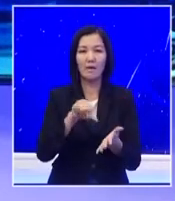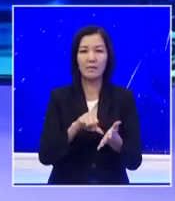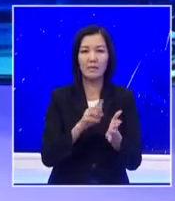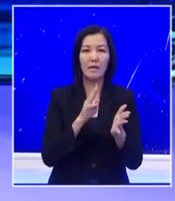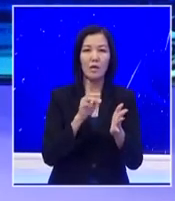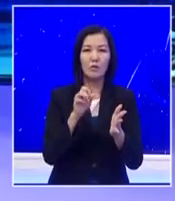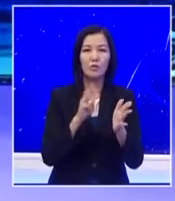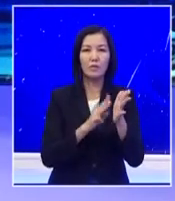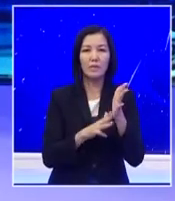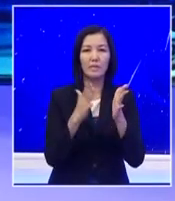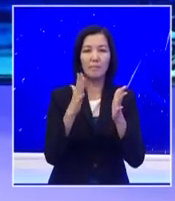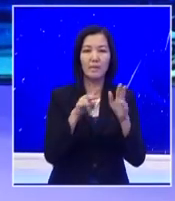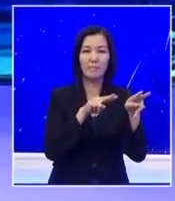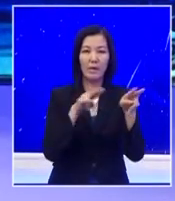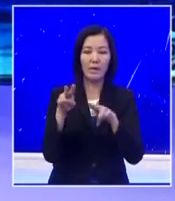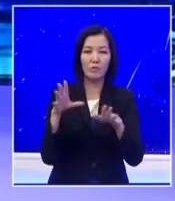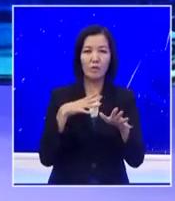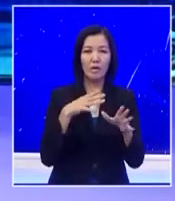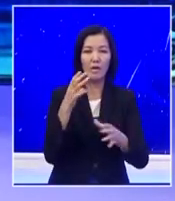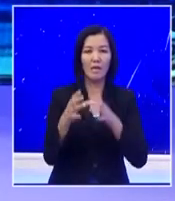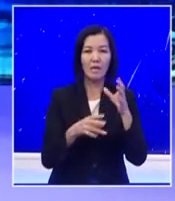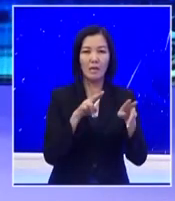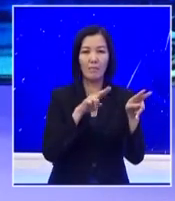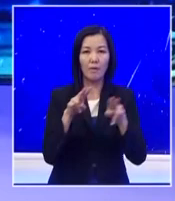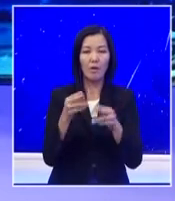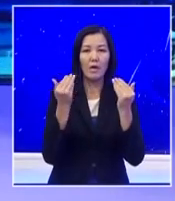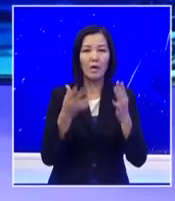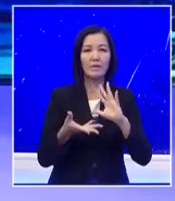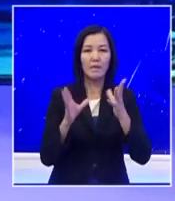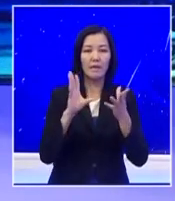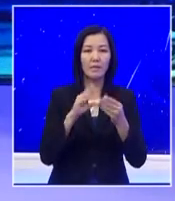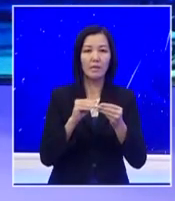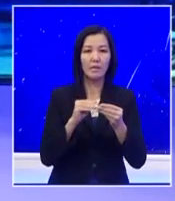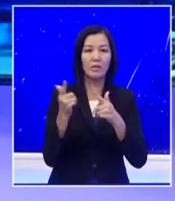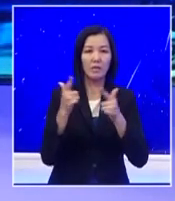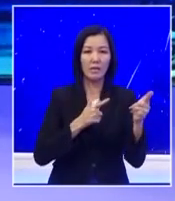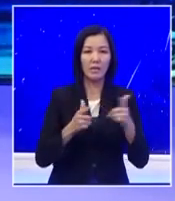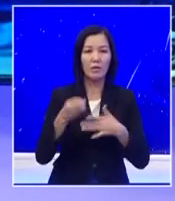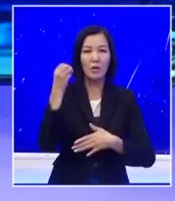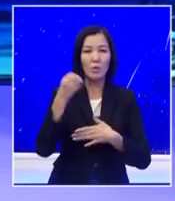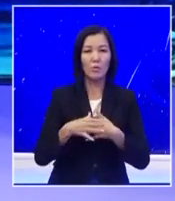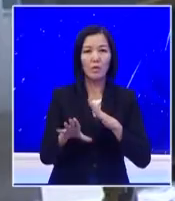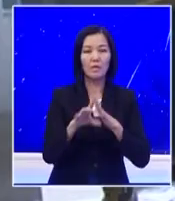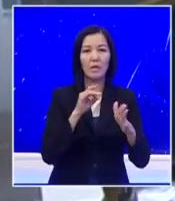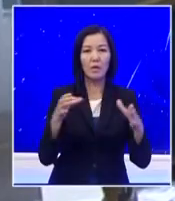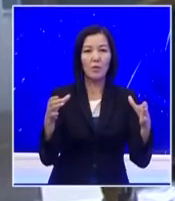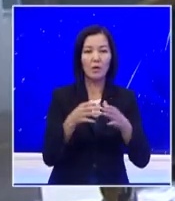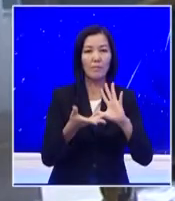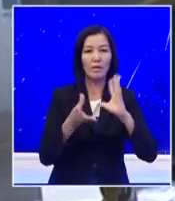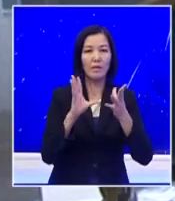байқаушы бақылады. Оның бесеуі халықаралық байқаушылар. Қазір алғашқы нәтиже белгілі. Орталық сайлау комитетінің есебінше